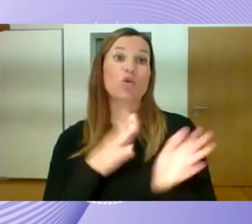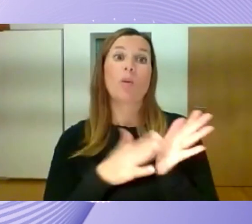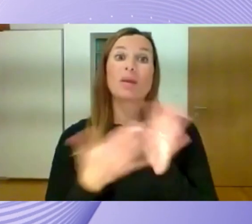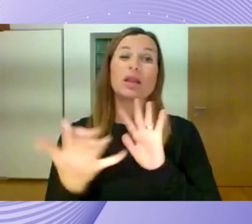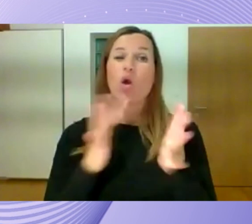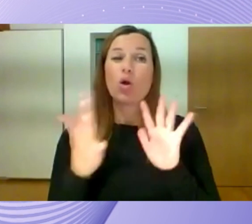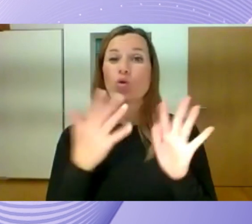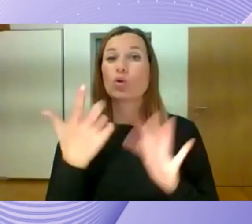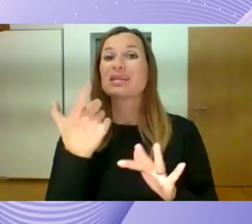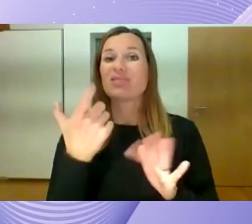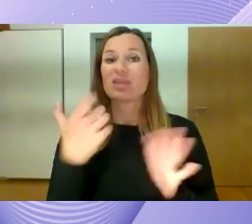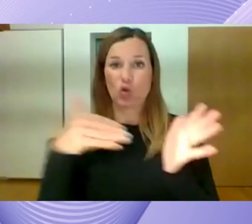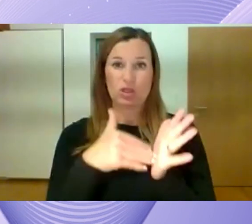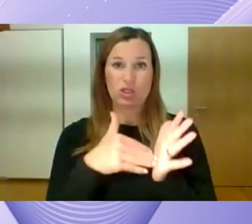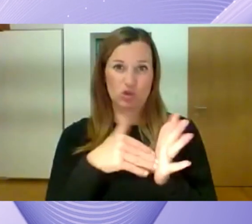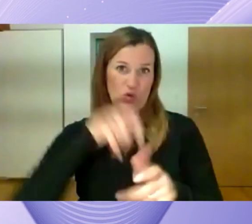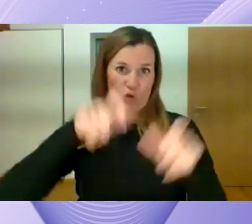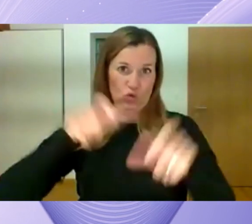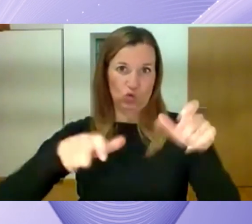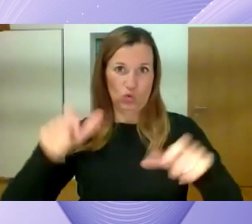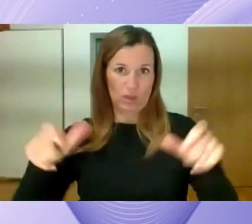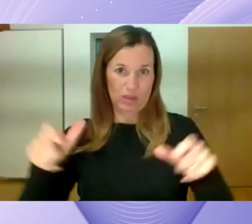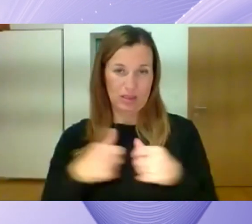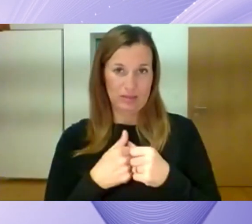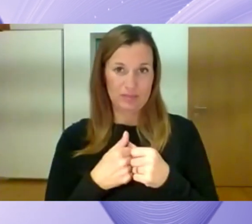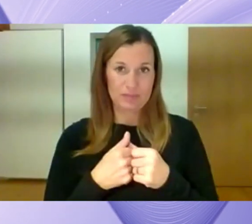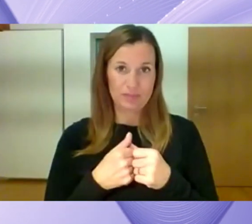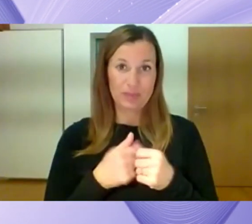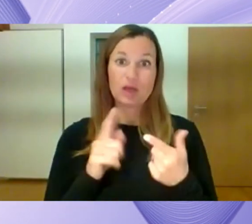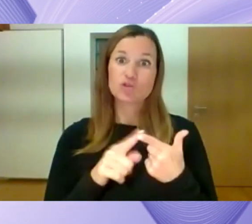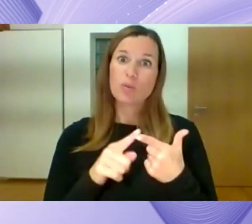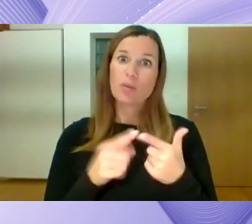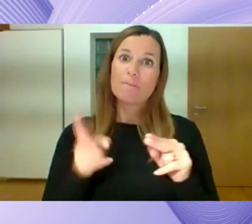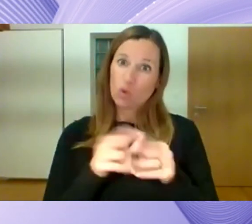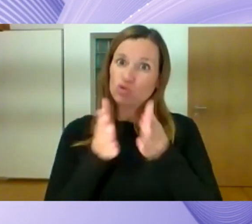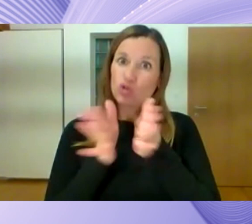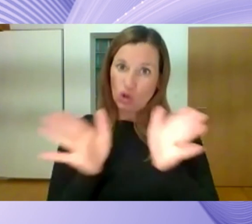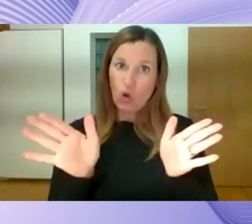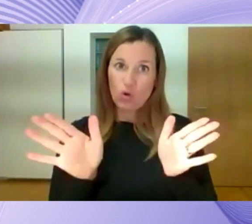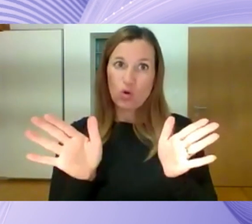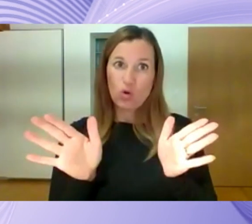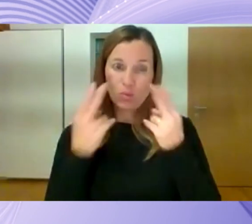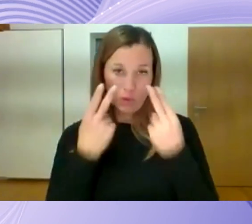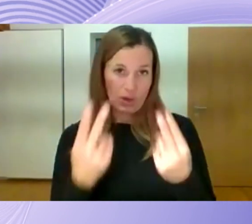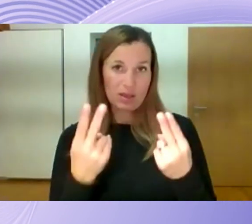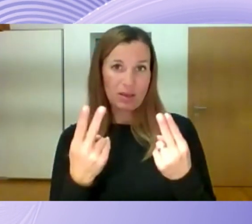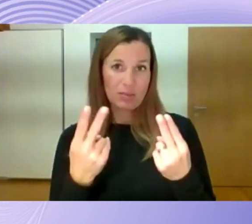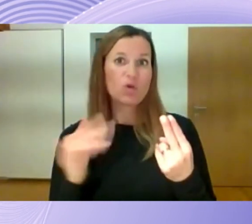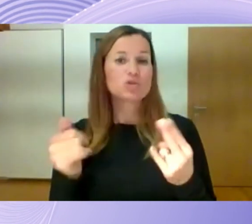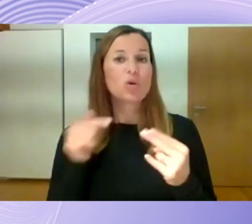če najbolj ozko definicijo pogledamo. Če pa malo širše pogledamo, so pa